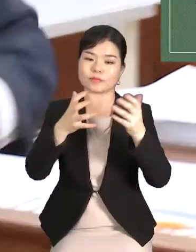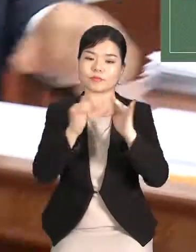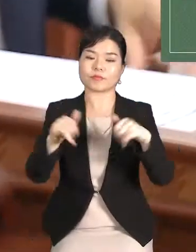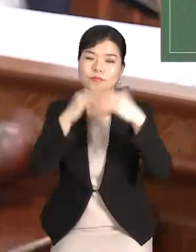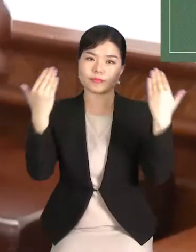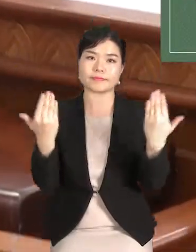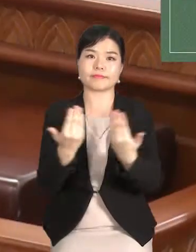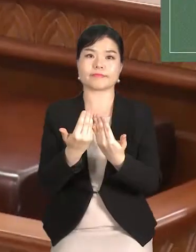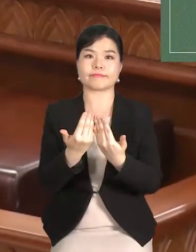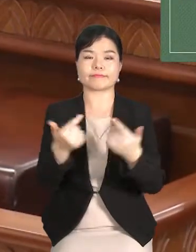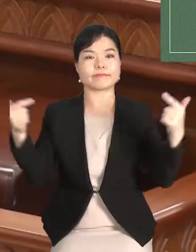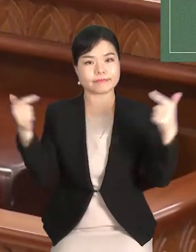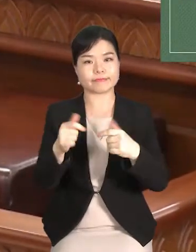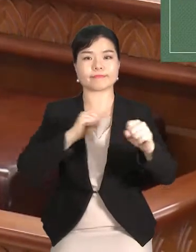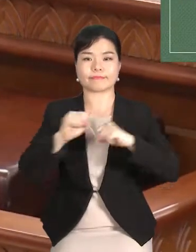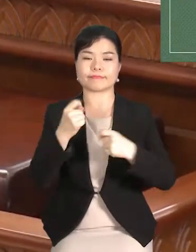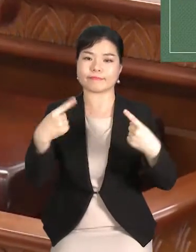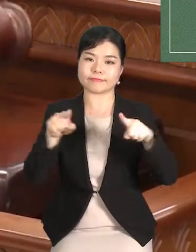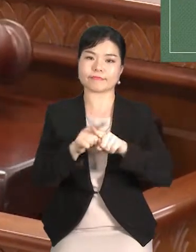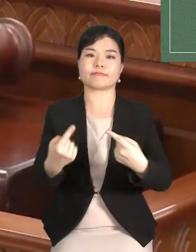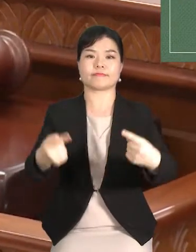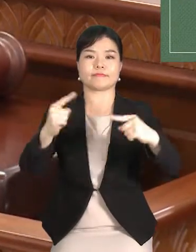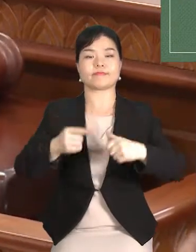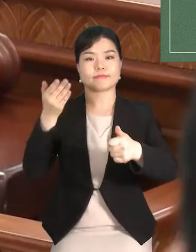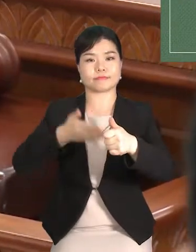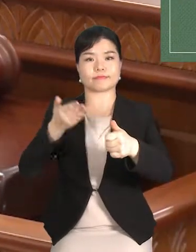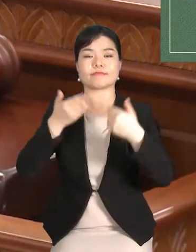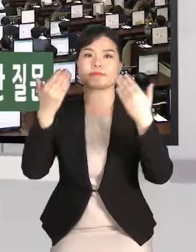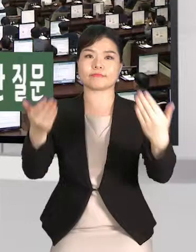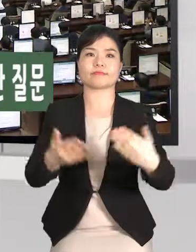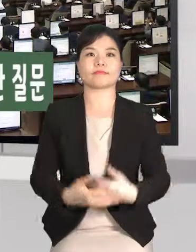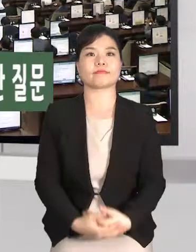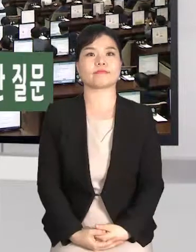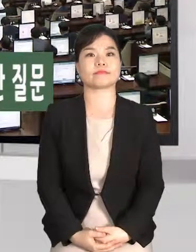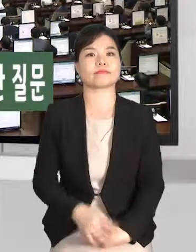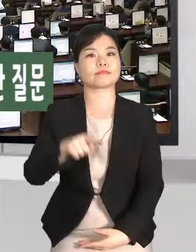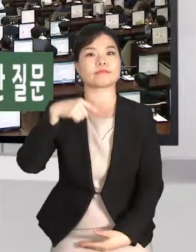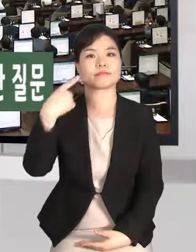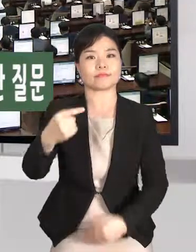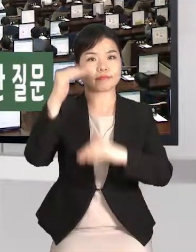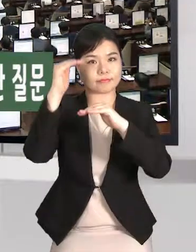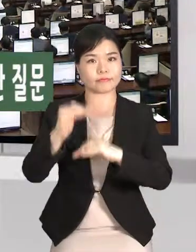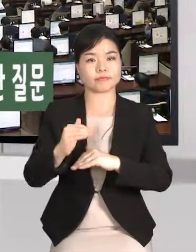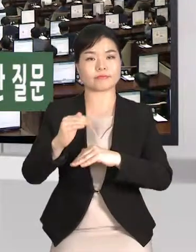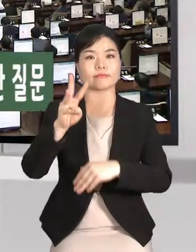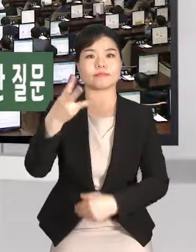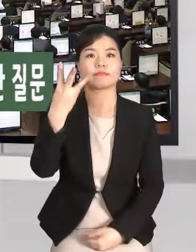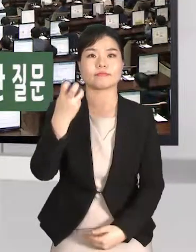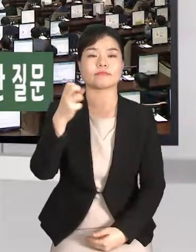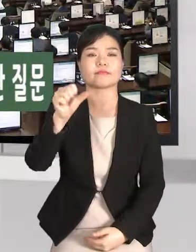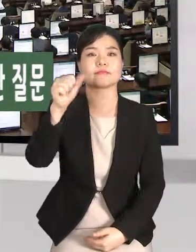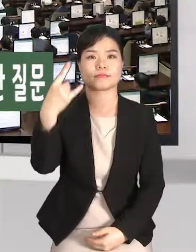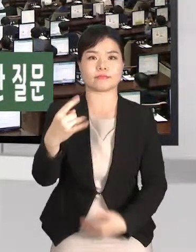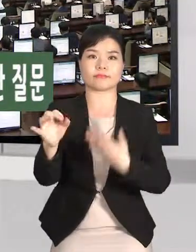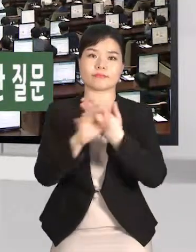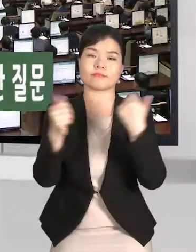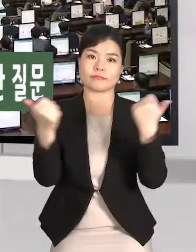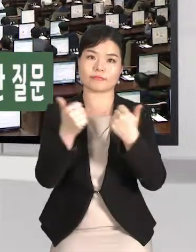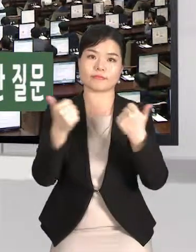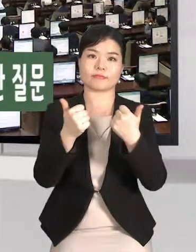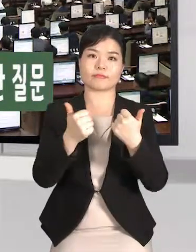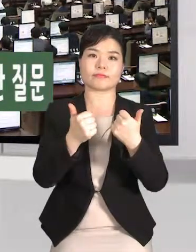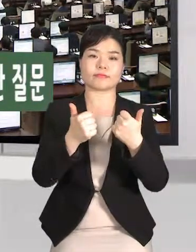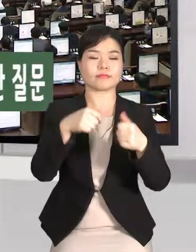일회용품 저감 활동에 적극적으로 동참하기를 바랍니다. 다음 순서는 제335회 임시회